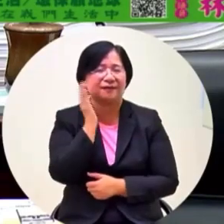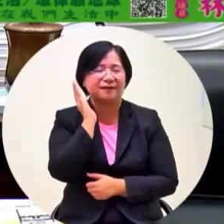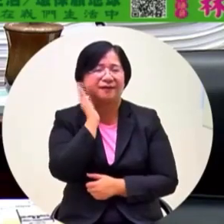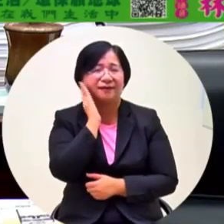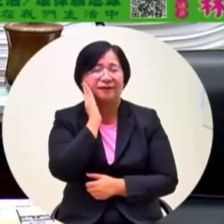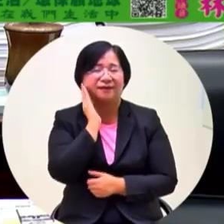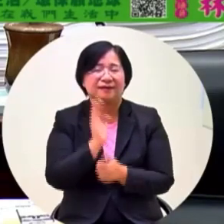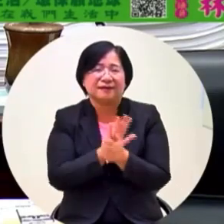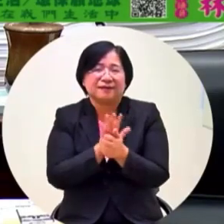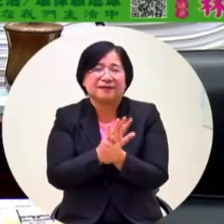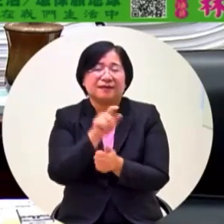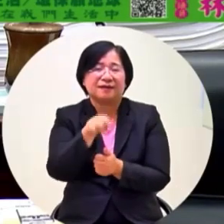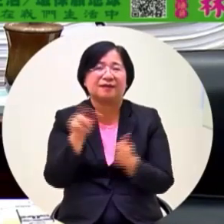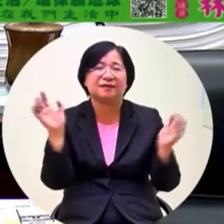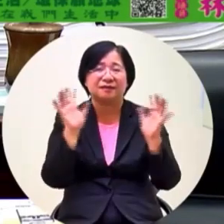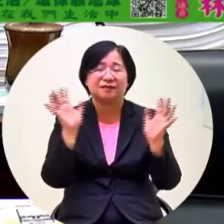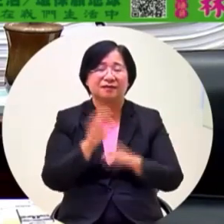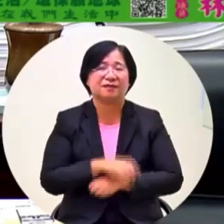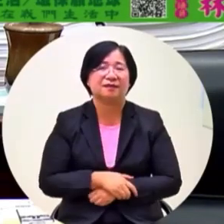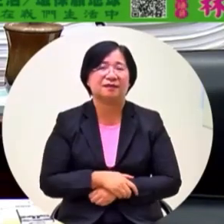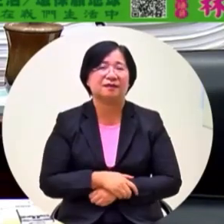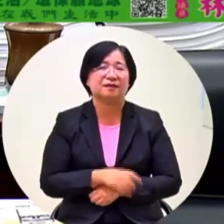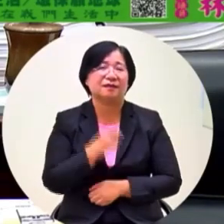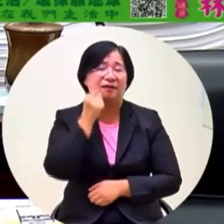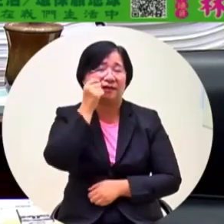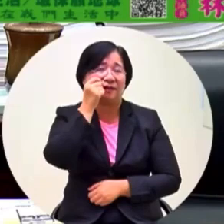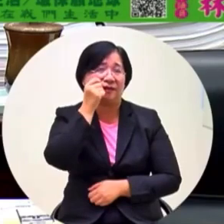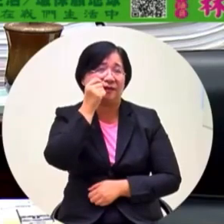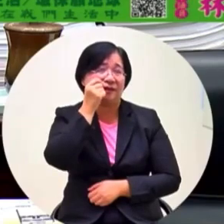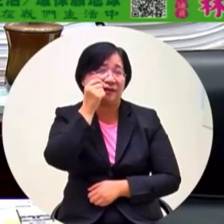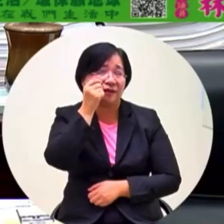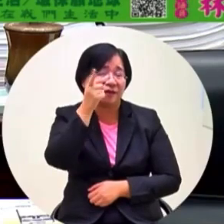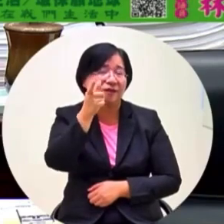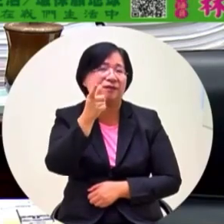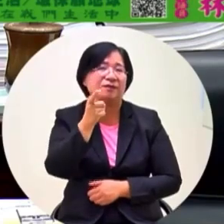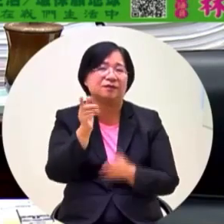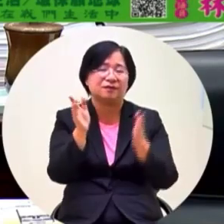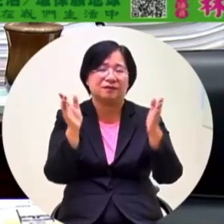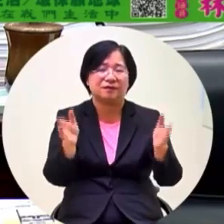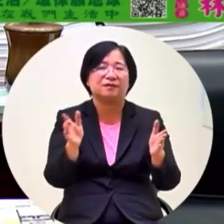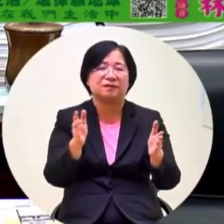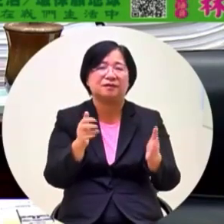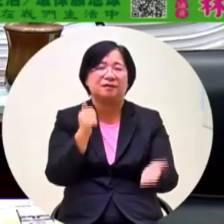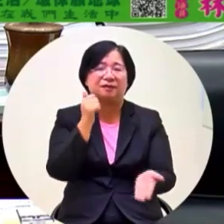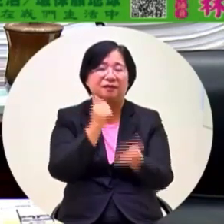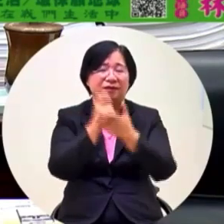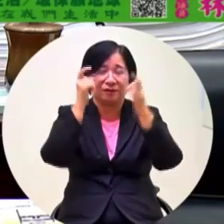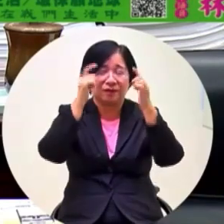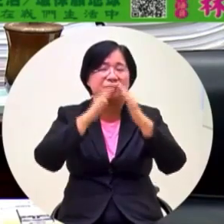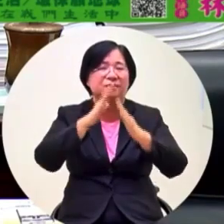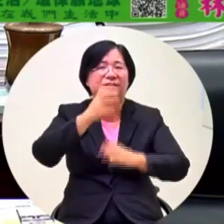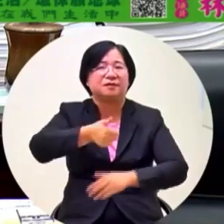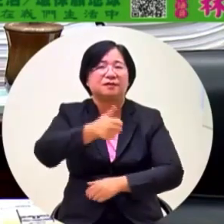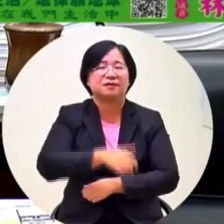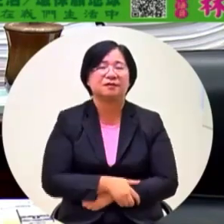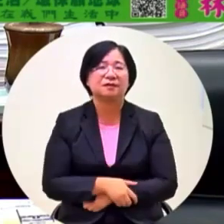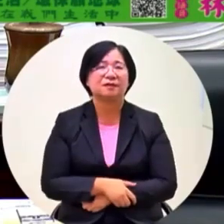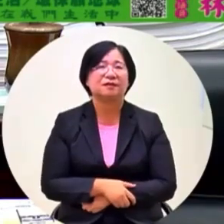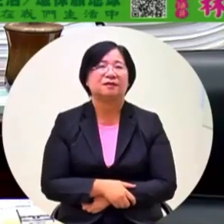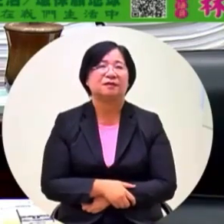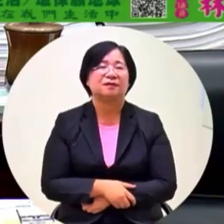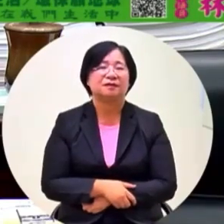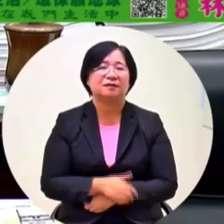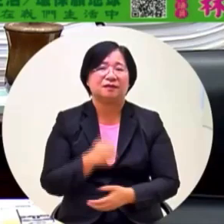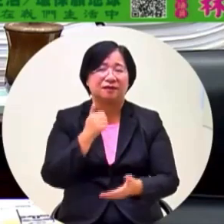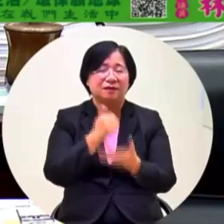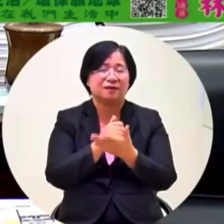不到半年就让你当选高雄市长啊，但是你当选了市长之后，马上